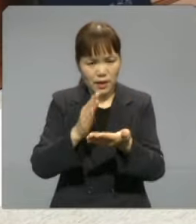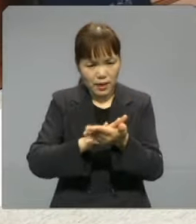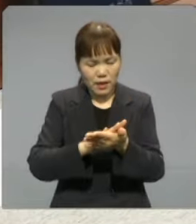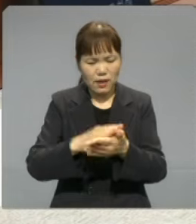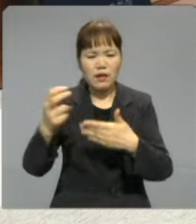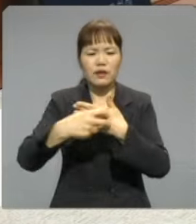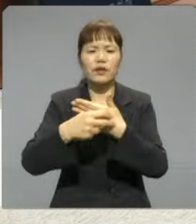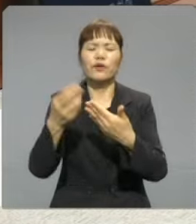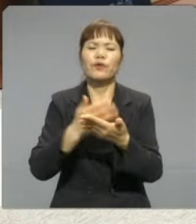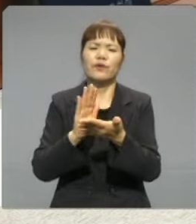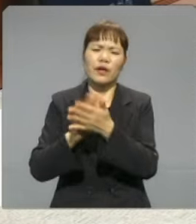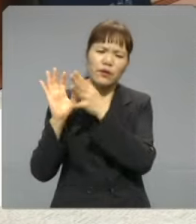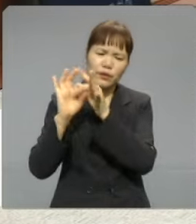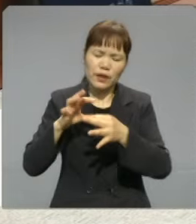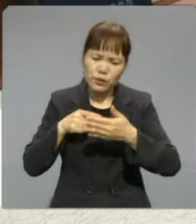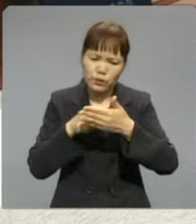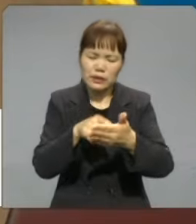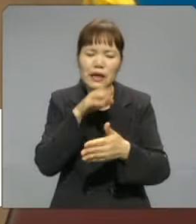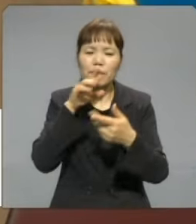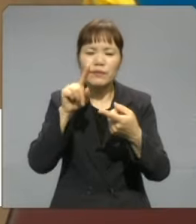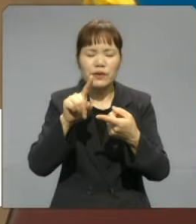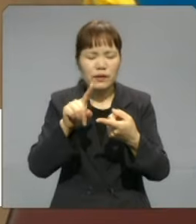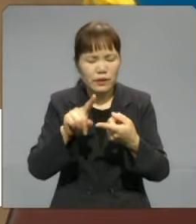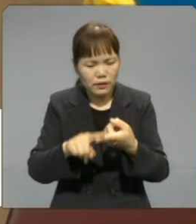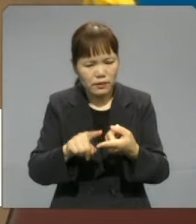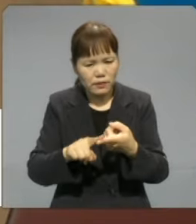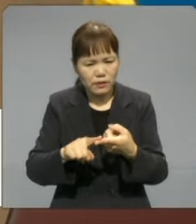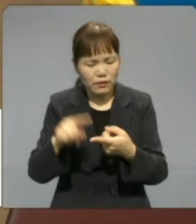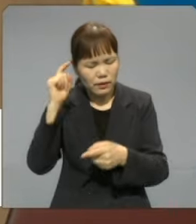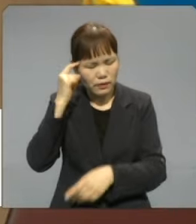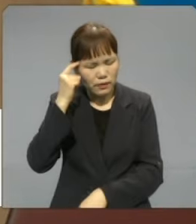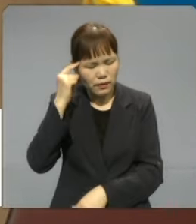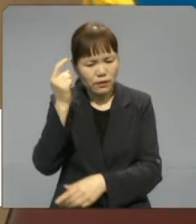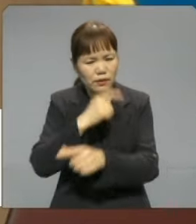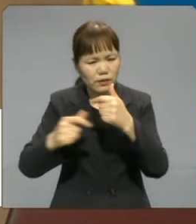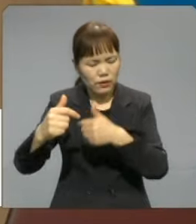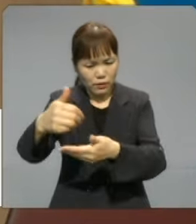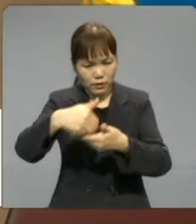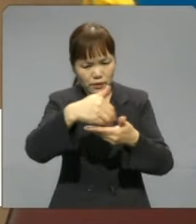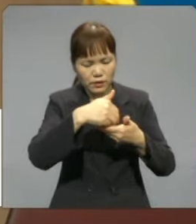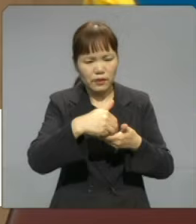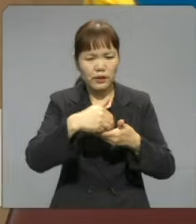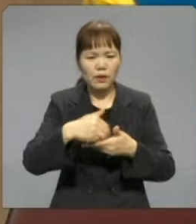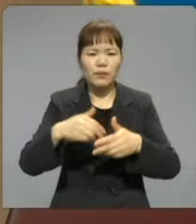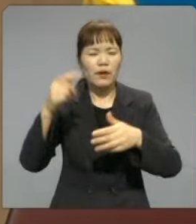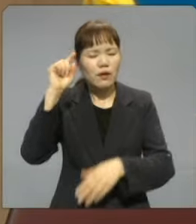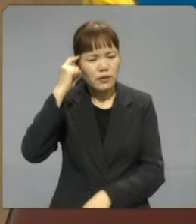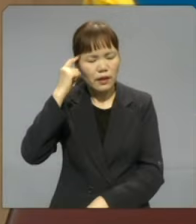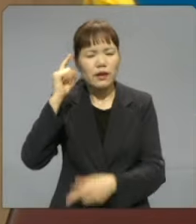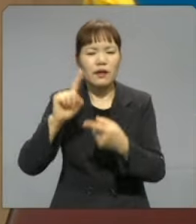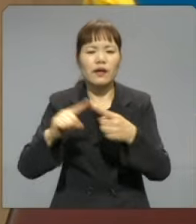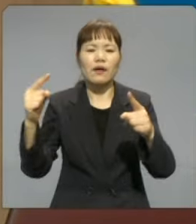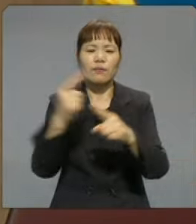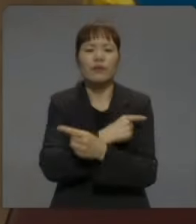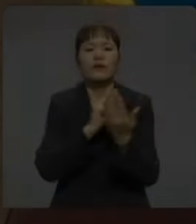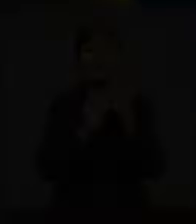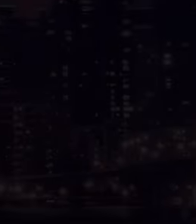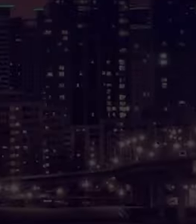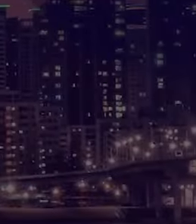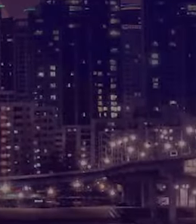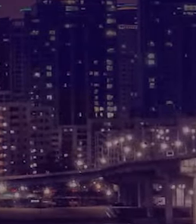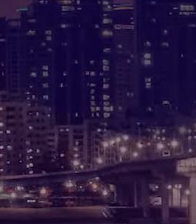개혁을 계속 추진하되 합리적인 의견을 더 챙겨 듣겠다며 현안에 대한 기조 변화도 시사했습니다.